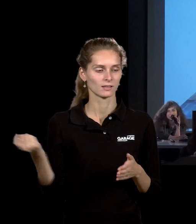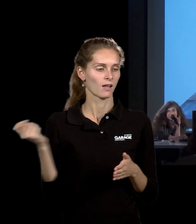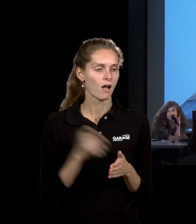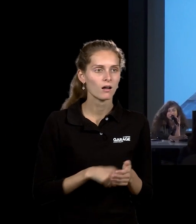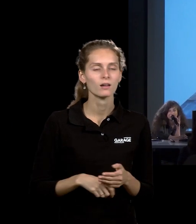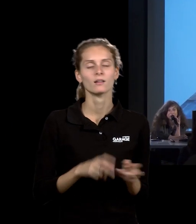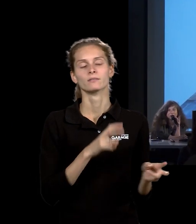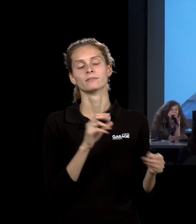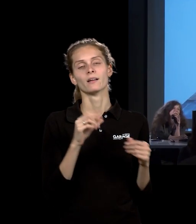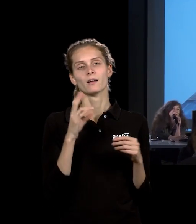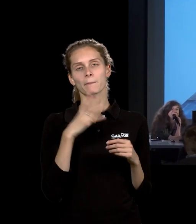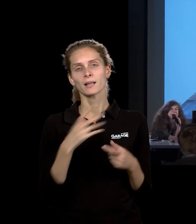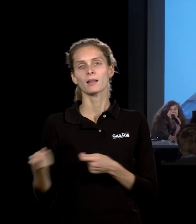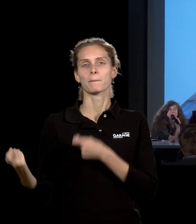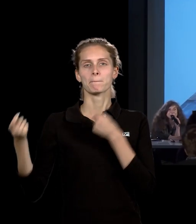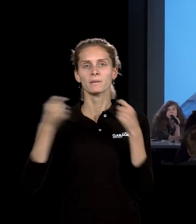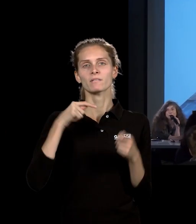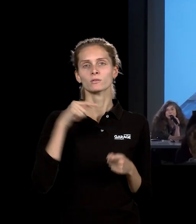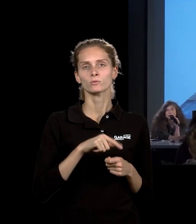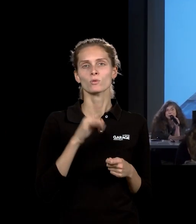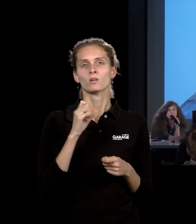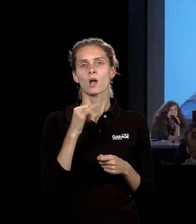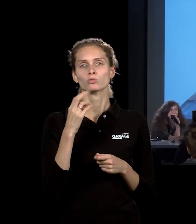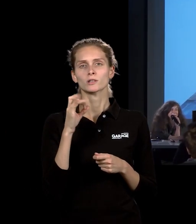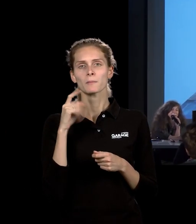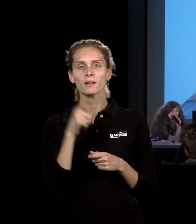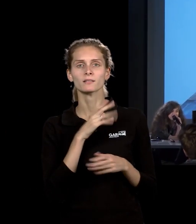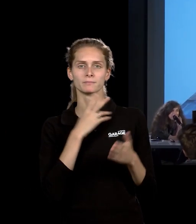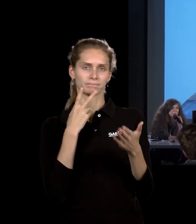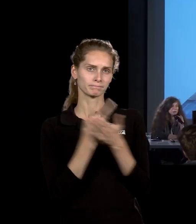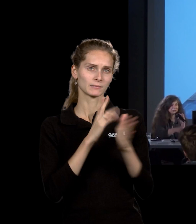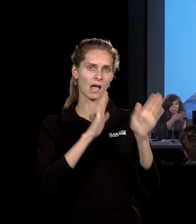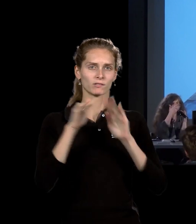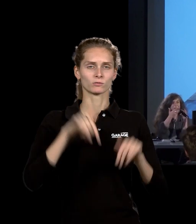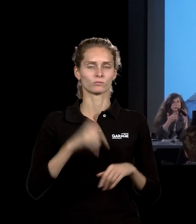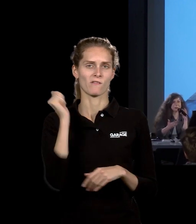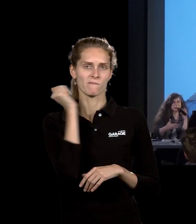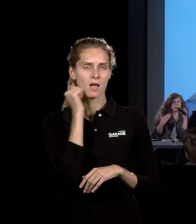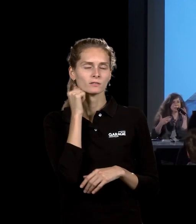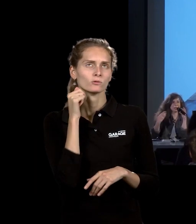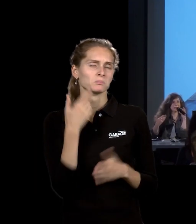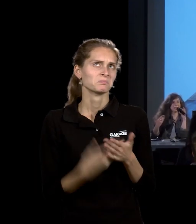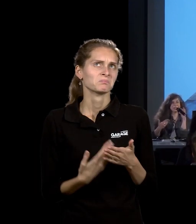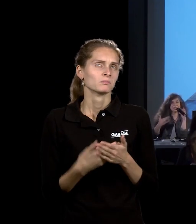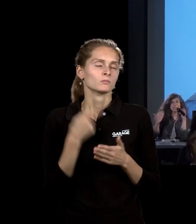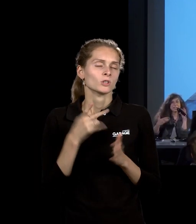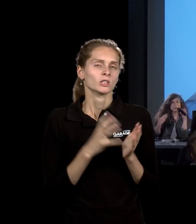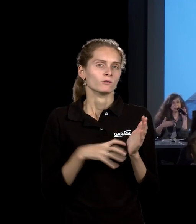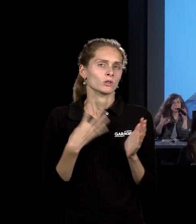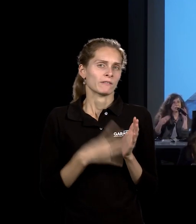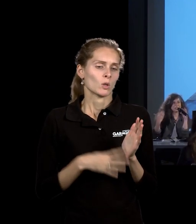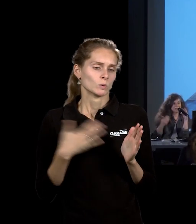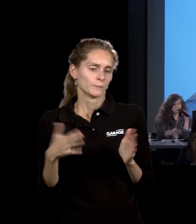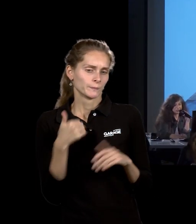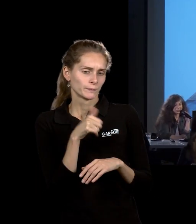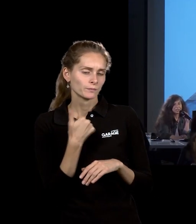выставок западных вообще у нас в ЦДХ, году в 90-м, по-моему. Вот, и вот это такое действительно прорастание,